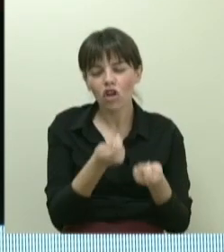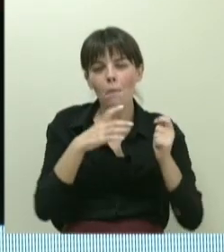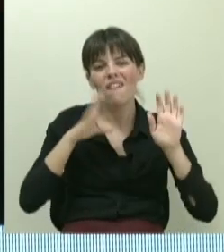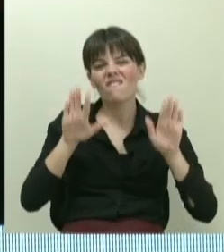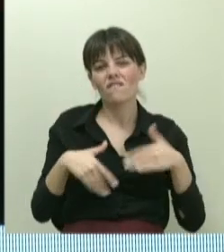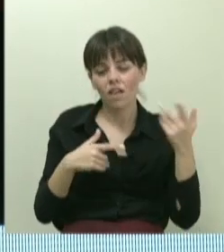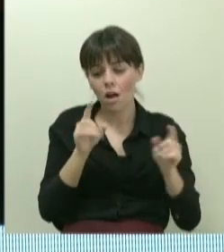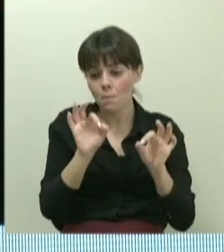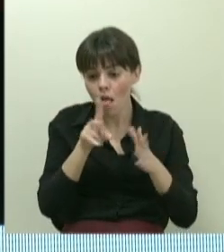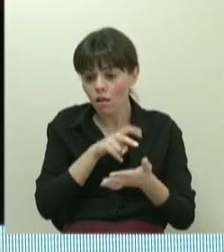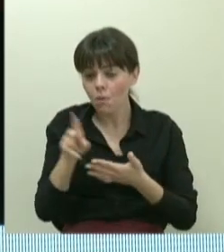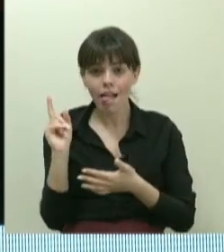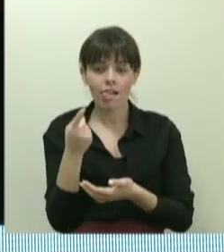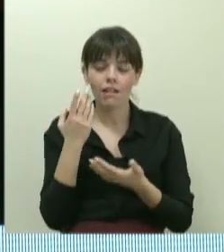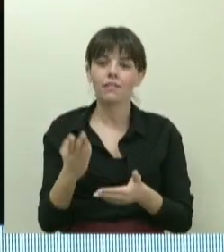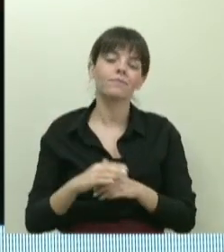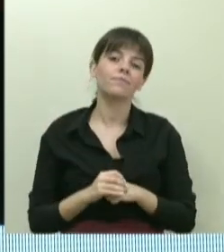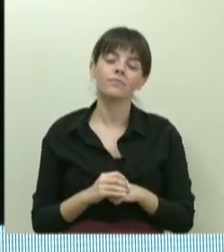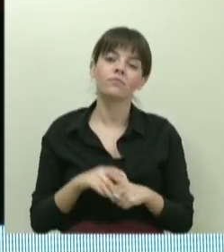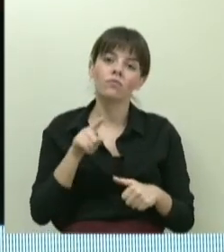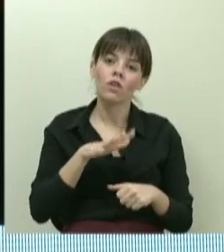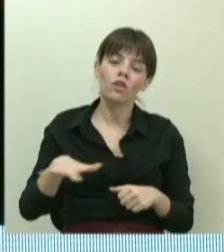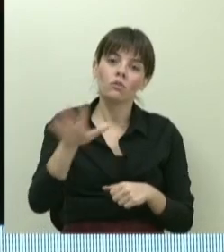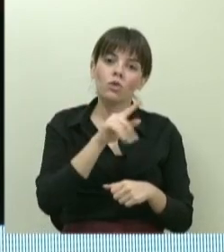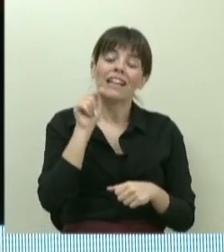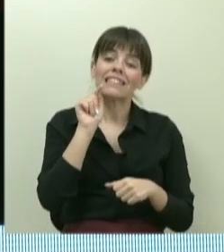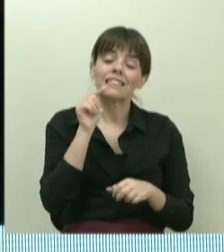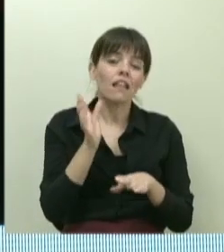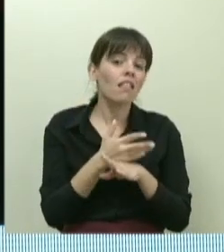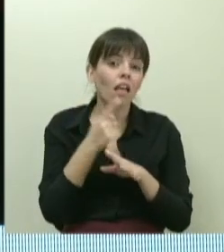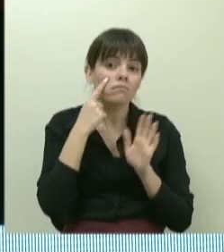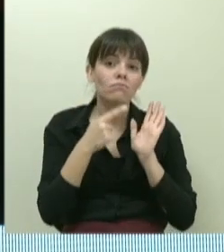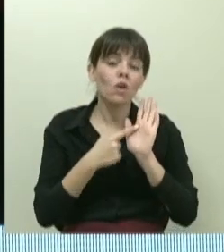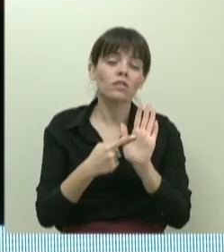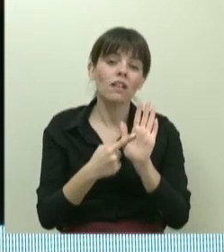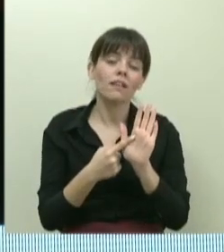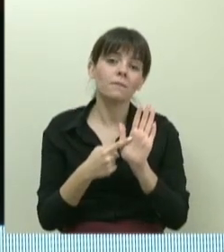şekilde yürüyemezler. Bunları size niye gösterdim?